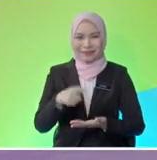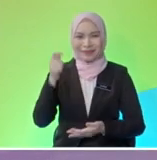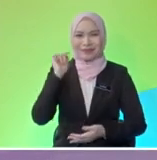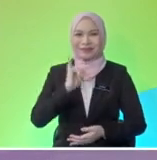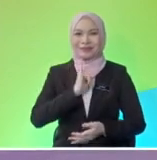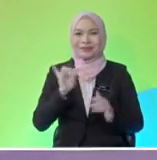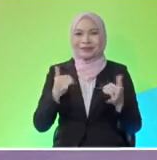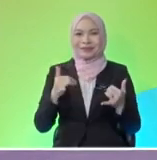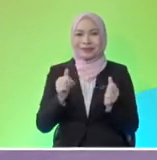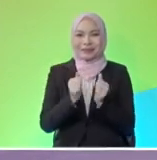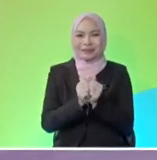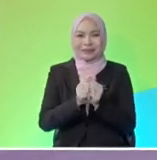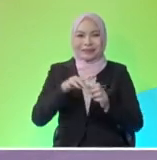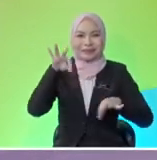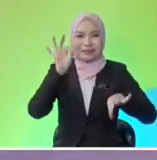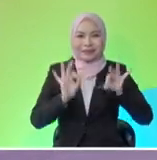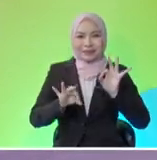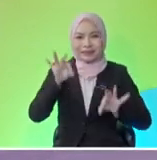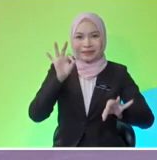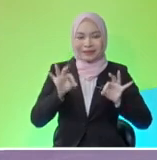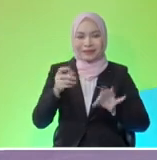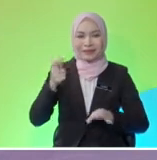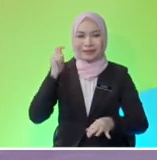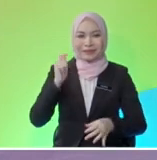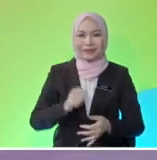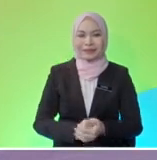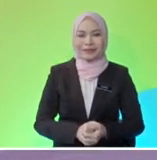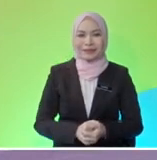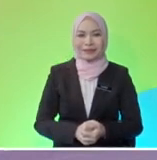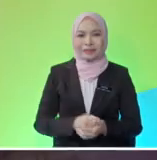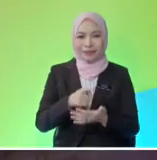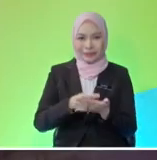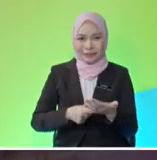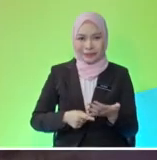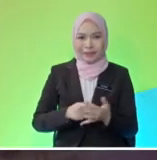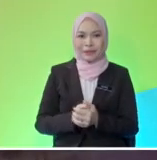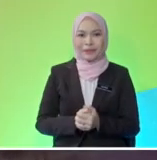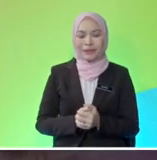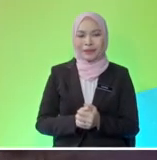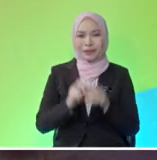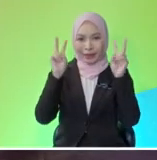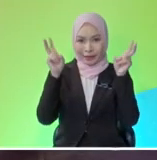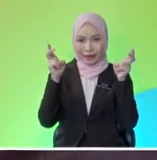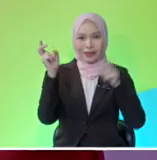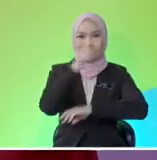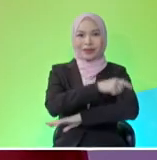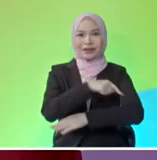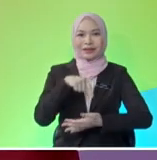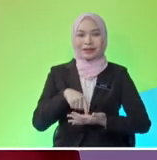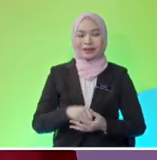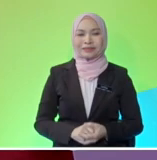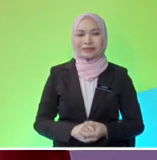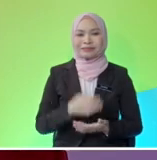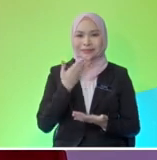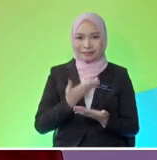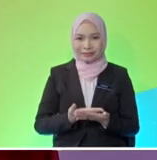Tapi sebenarnya Cikgu, apa topik yang akan kita pelajari pada hari ini Cikgu? Okey. Aiman dan murid-murid di rumah, pada hari